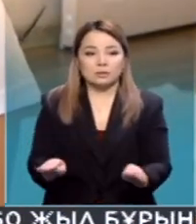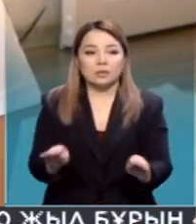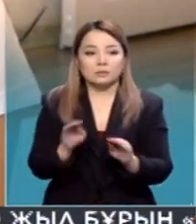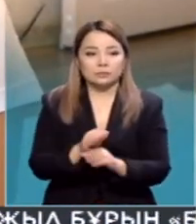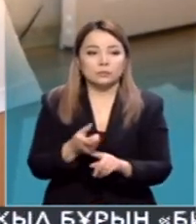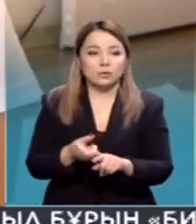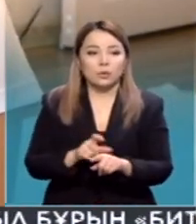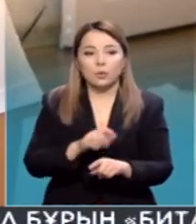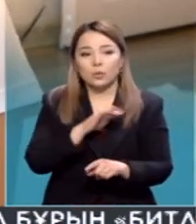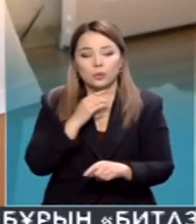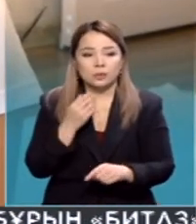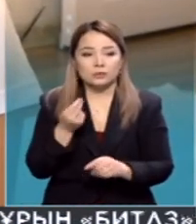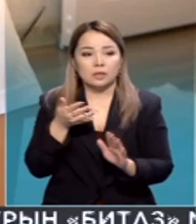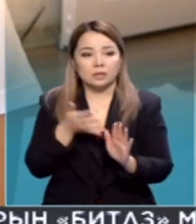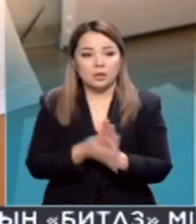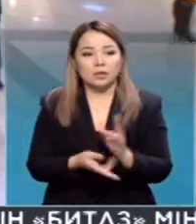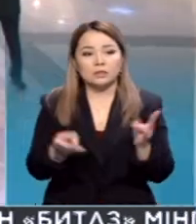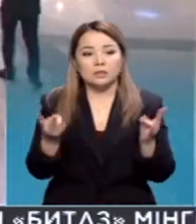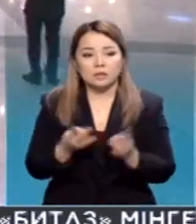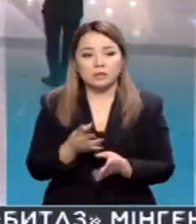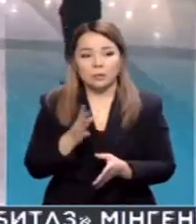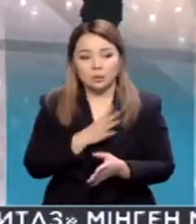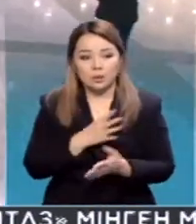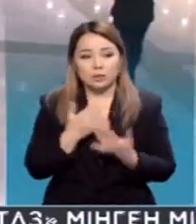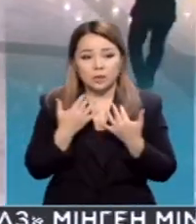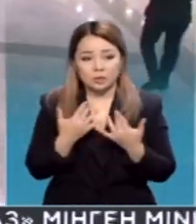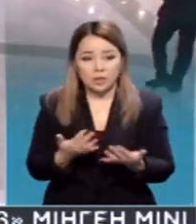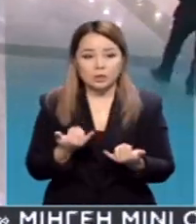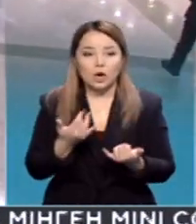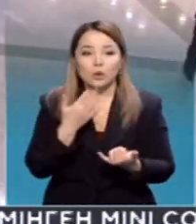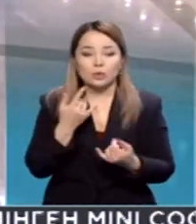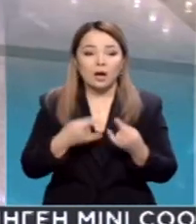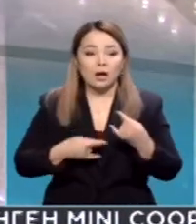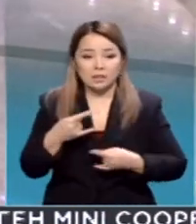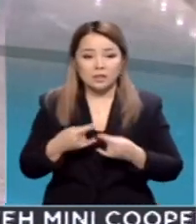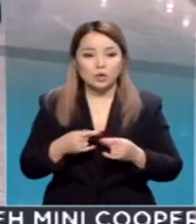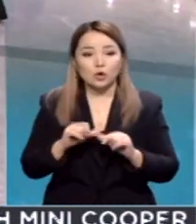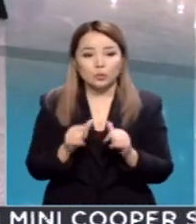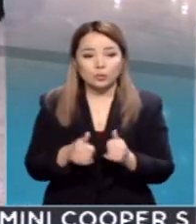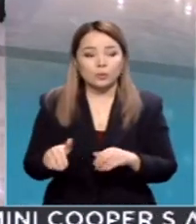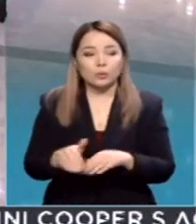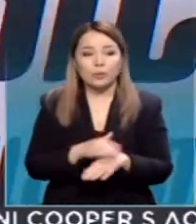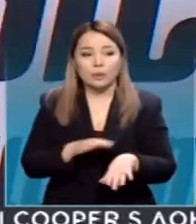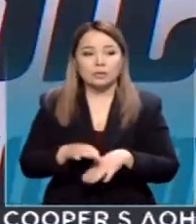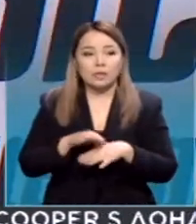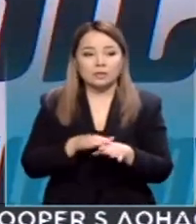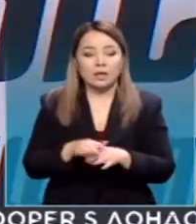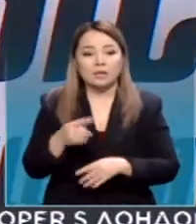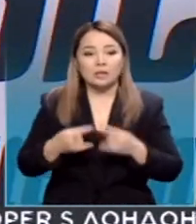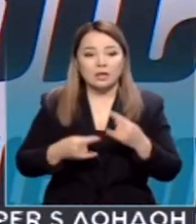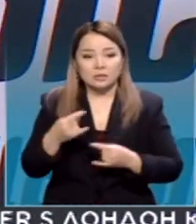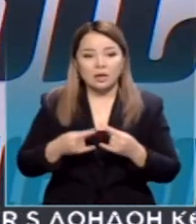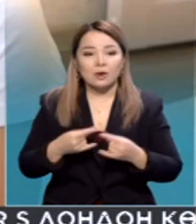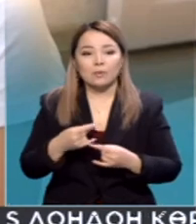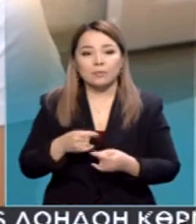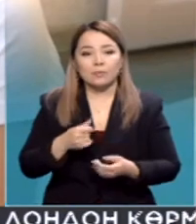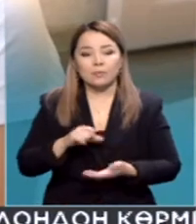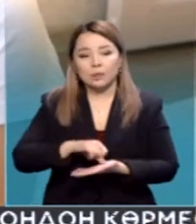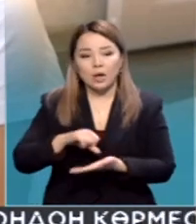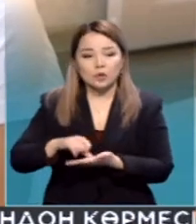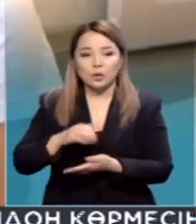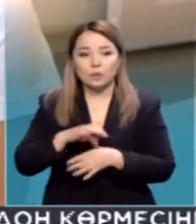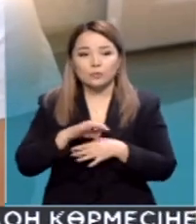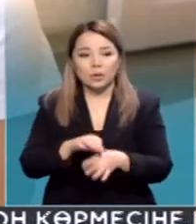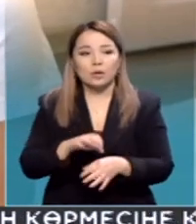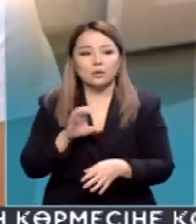Бізге өте көп қыруар қаражат керек болды. Ұлттық арнаның ұйымдастыруымен қайырымдылық тере марафоны болды.